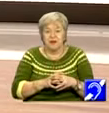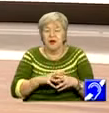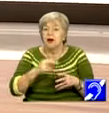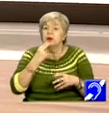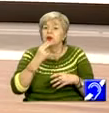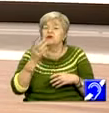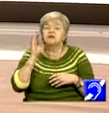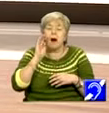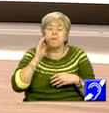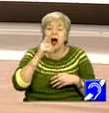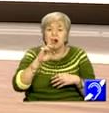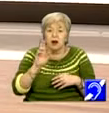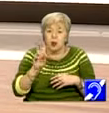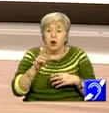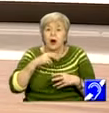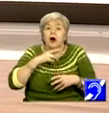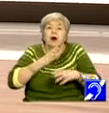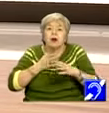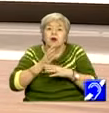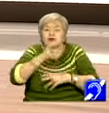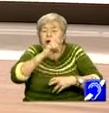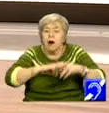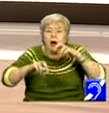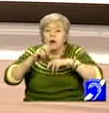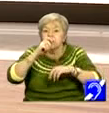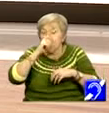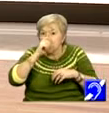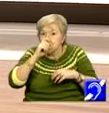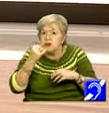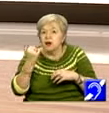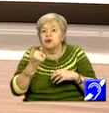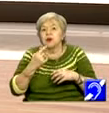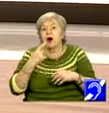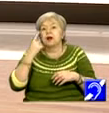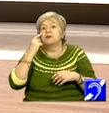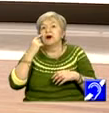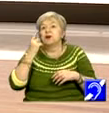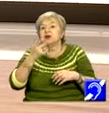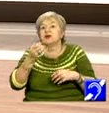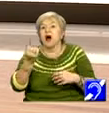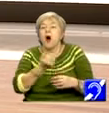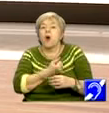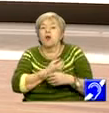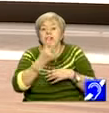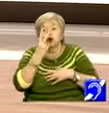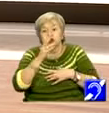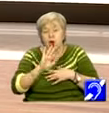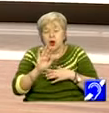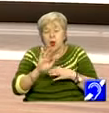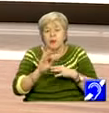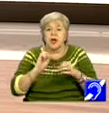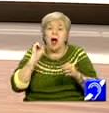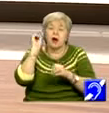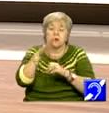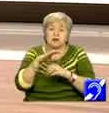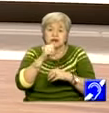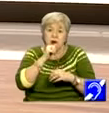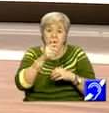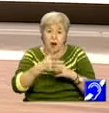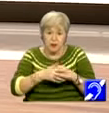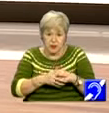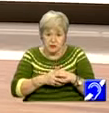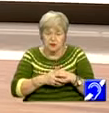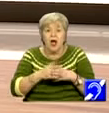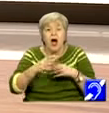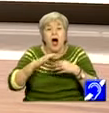Polițiștii din Bacău sunt în continuare în alertă și îl caută pe bărbatul suspectat că și-a omorât doi dintre copii, aruncându-i în apele barajului Răcăciuni. În localitățile